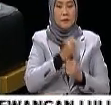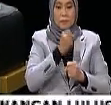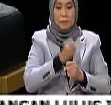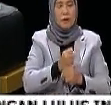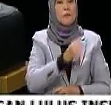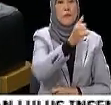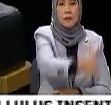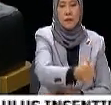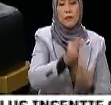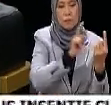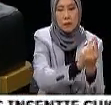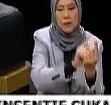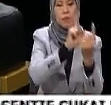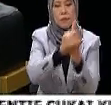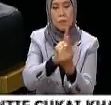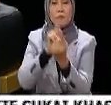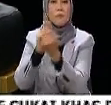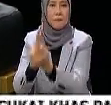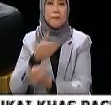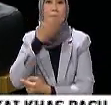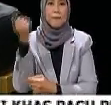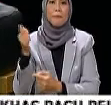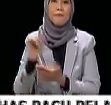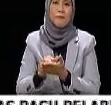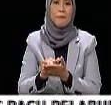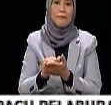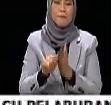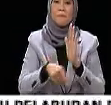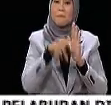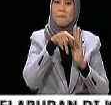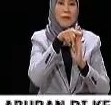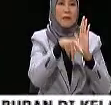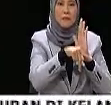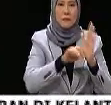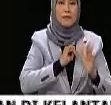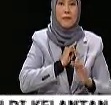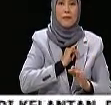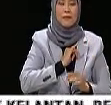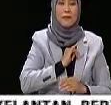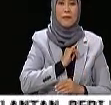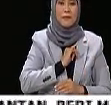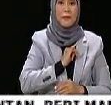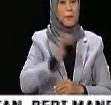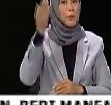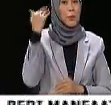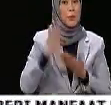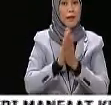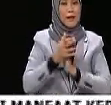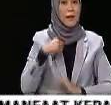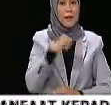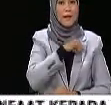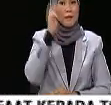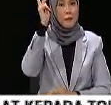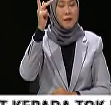ada gaji ke dalam kita yang masih cair mereka ini Persik yang selalu setan akan resmi pun bisa jadi pariwisata